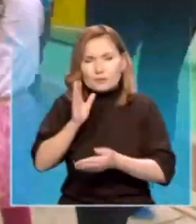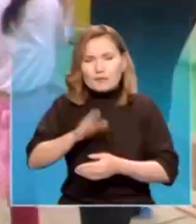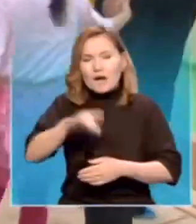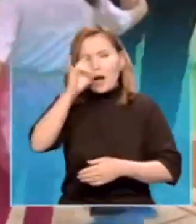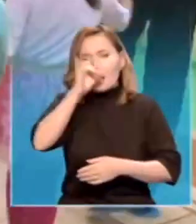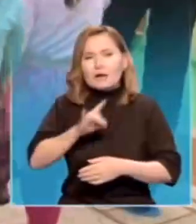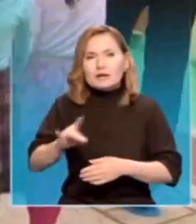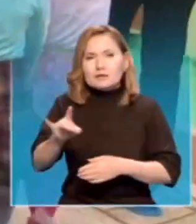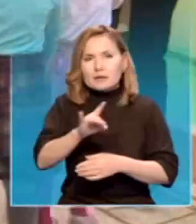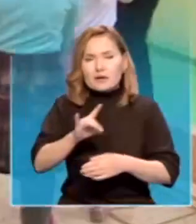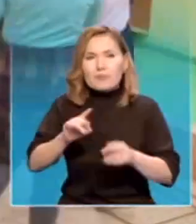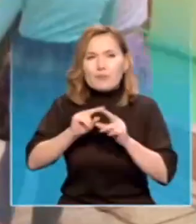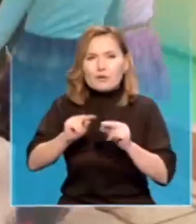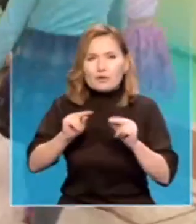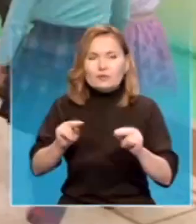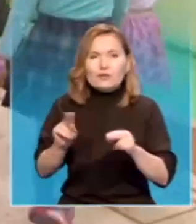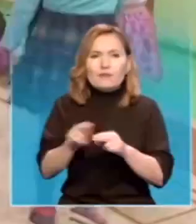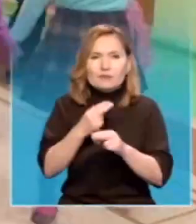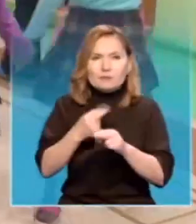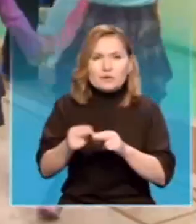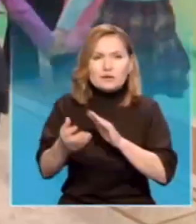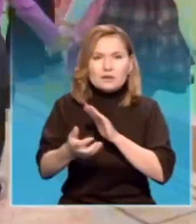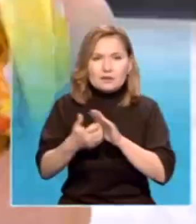Қазақстанда тәрбиешілер тапшы.